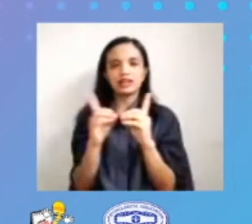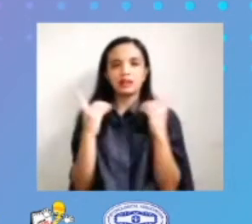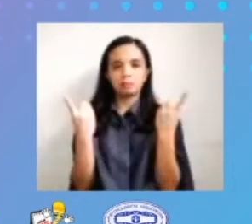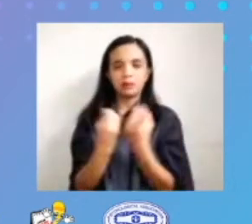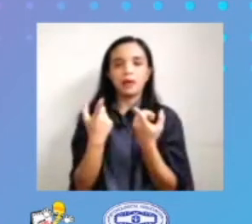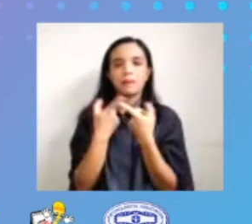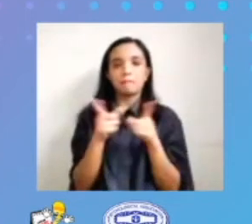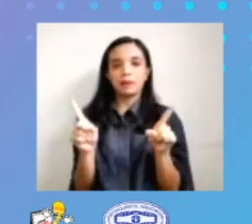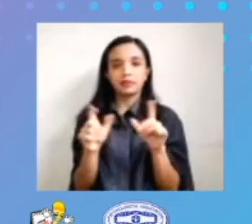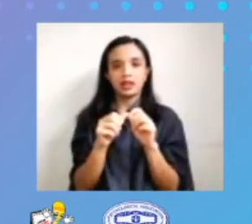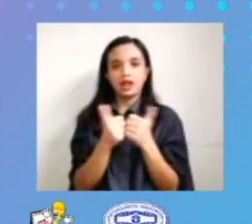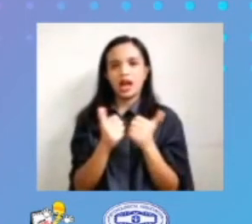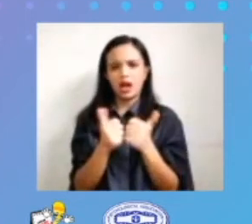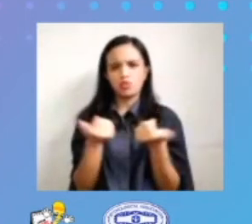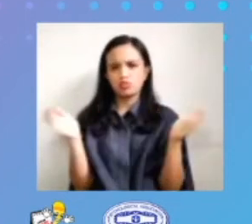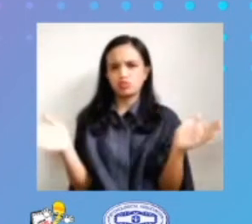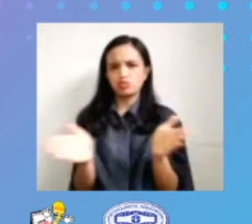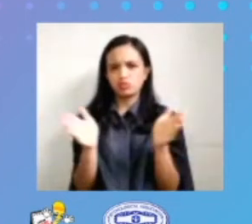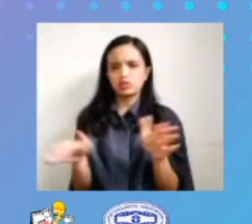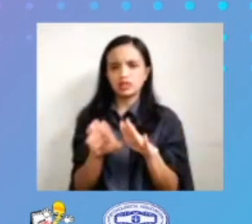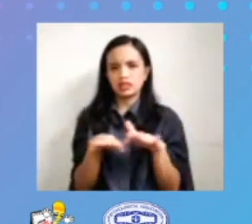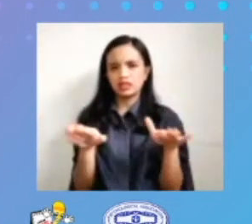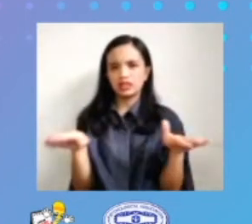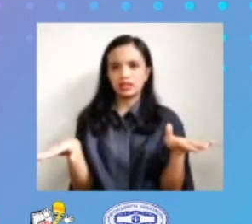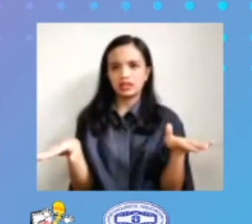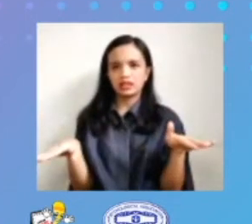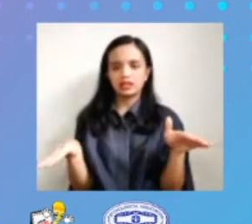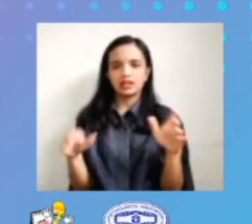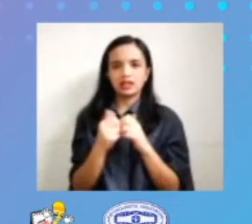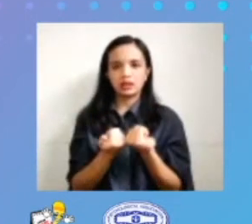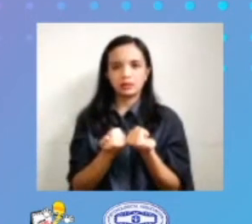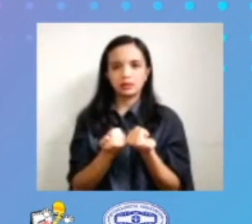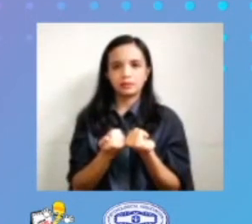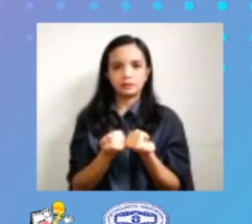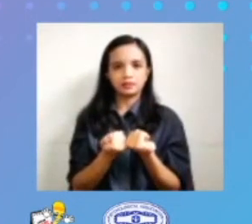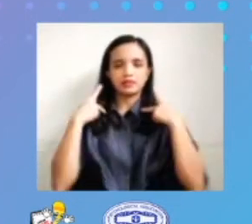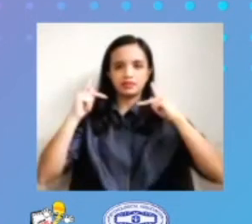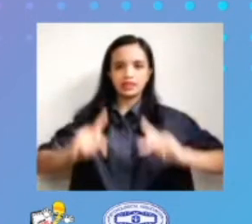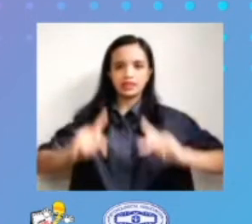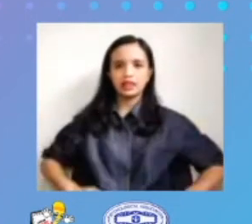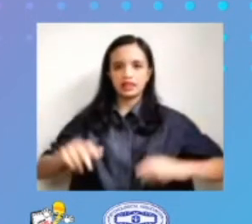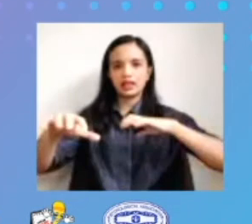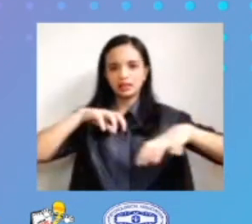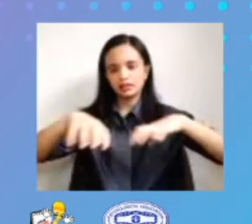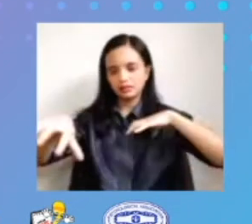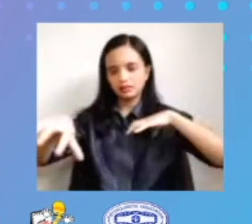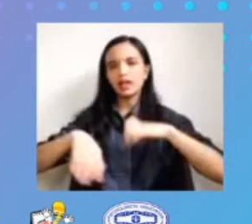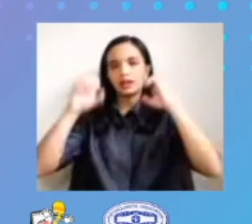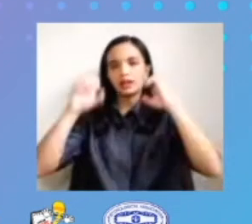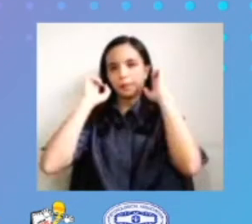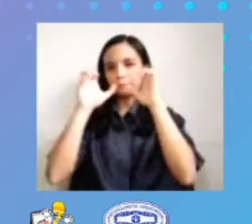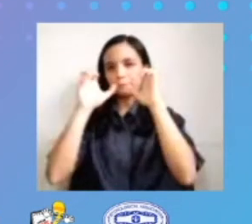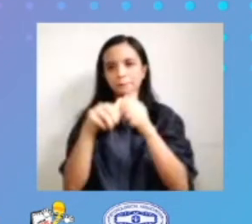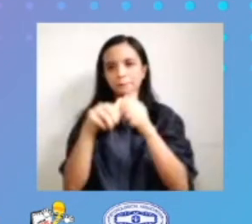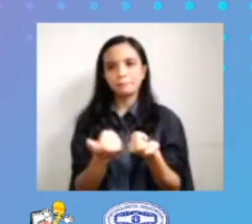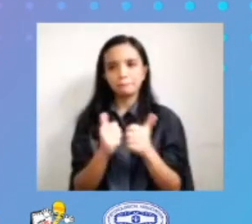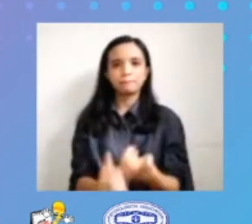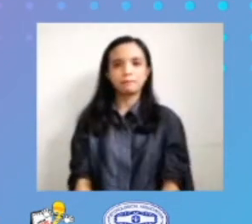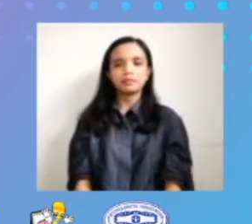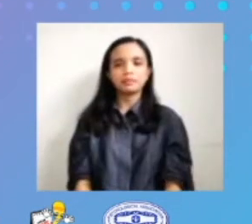DepEd pages. Okay, so ayan. Yung buntag po sa tanan. Assalamualaikum, maray na